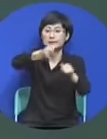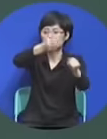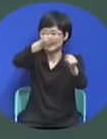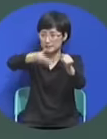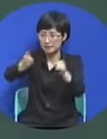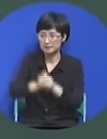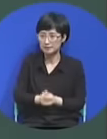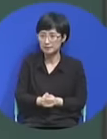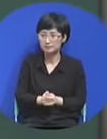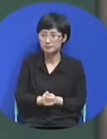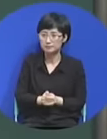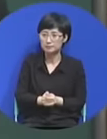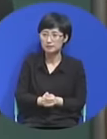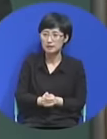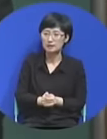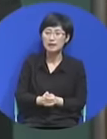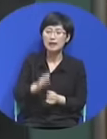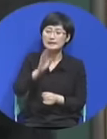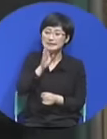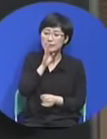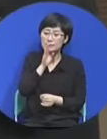돼요.